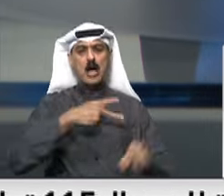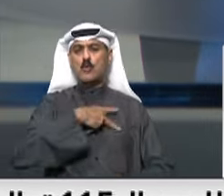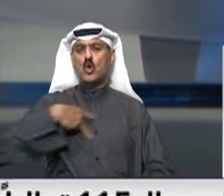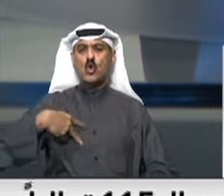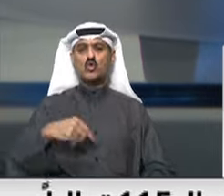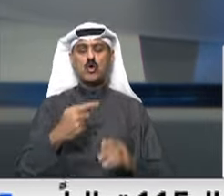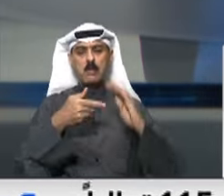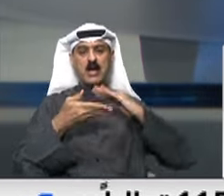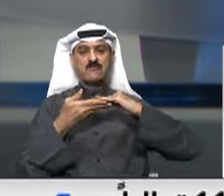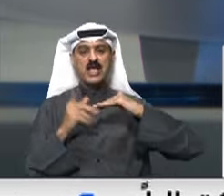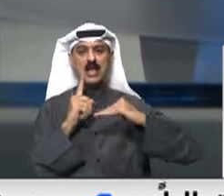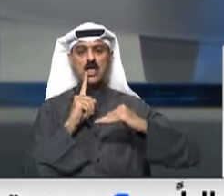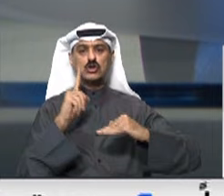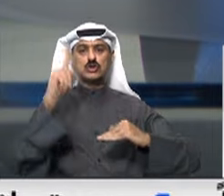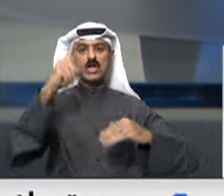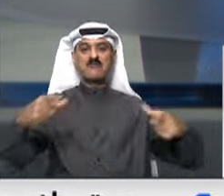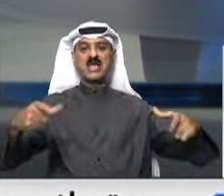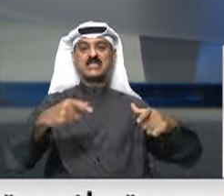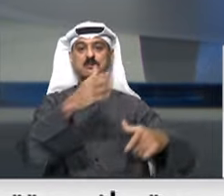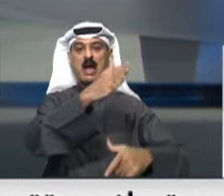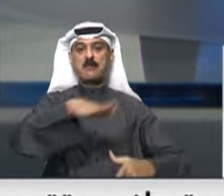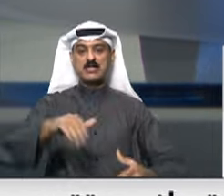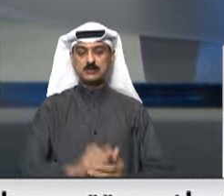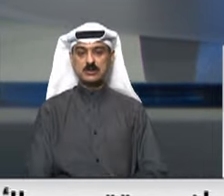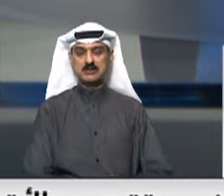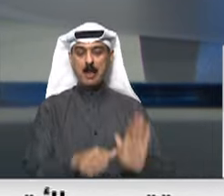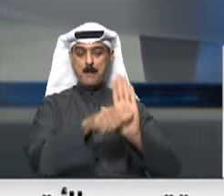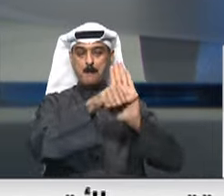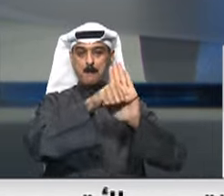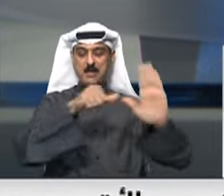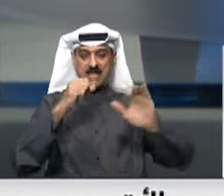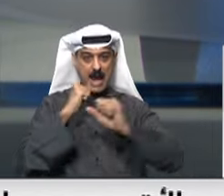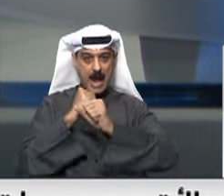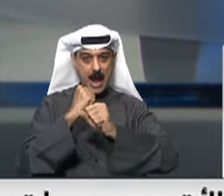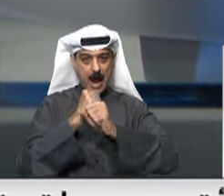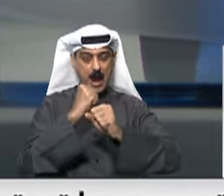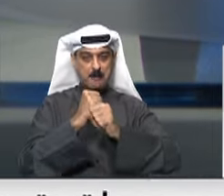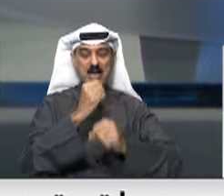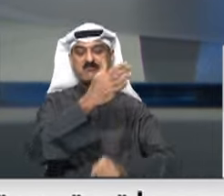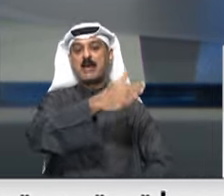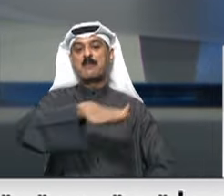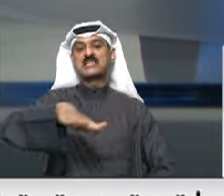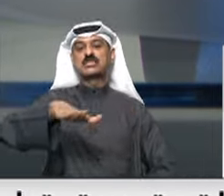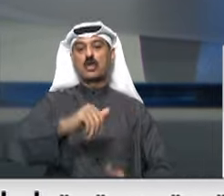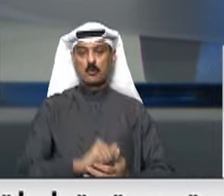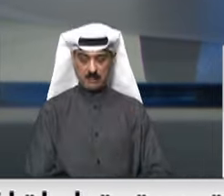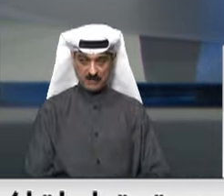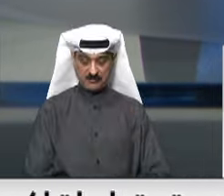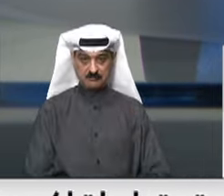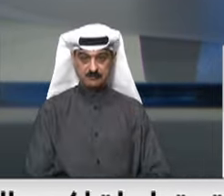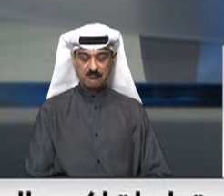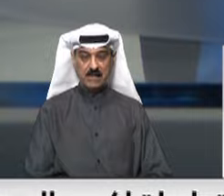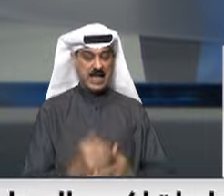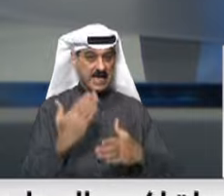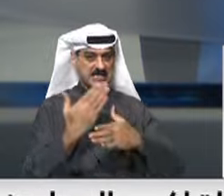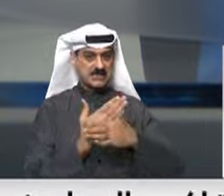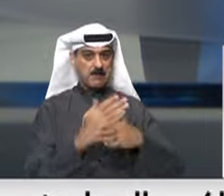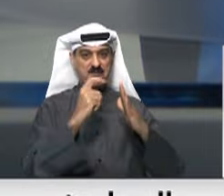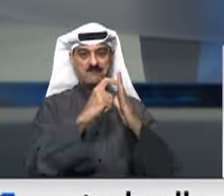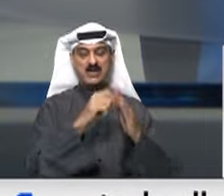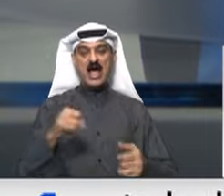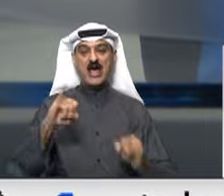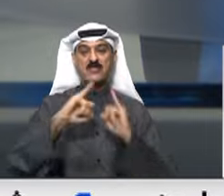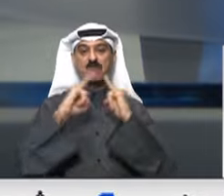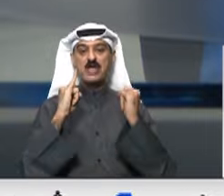الدستوريه في ذات الجلسه ايذانا بمباشر اعمالهم في مجلس الامه وعملا بالماده 911